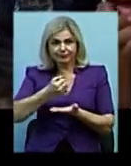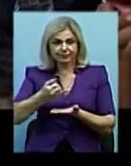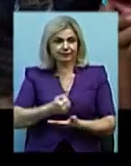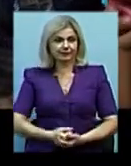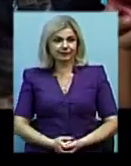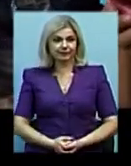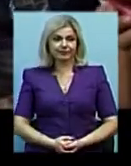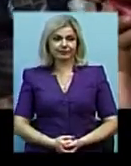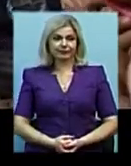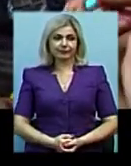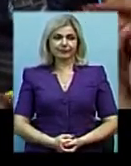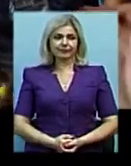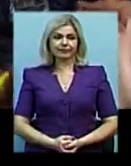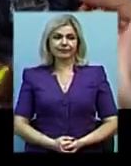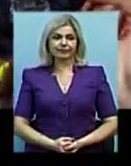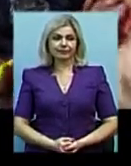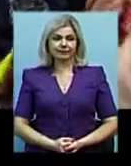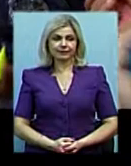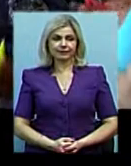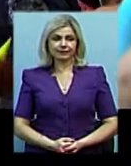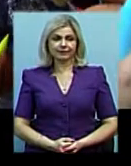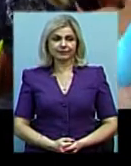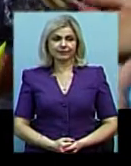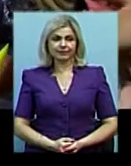мішочок, отак, кулачок.